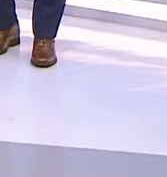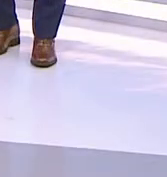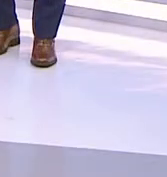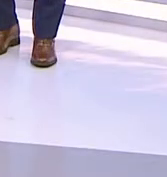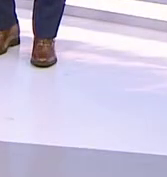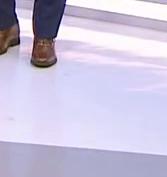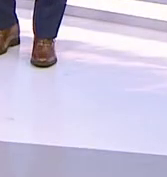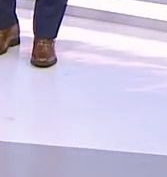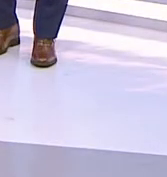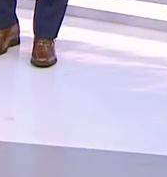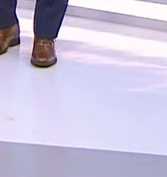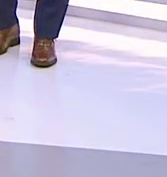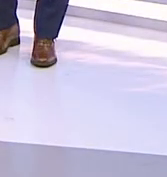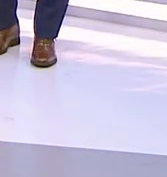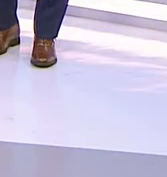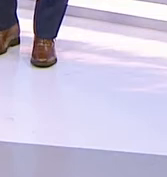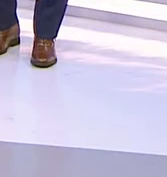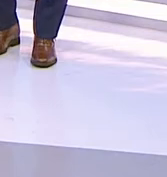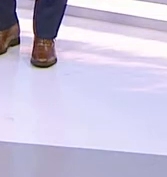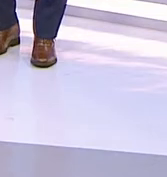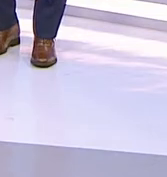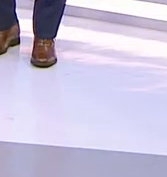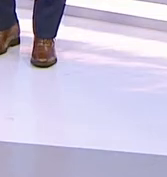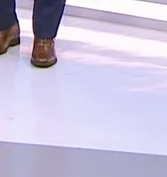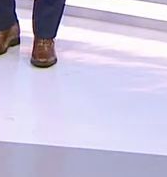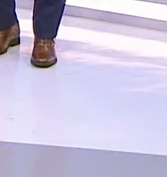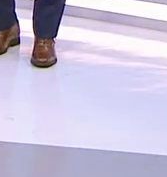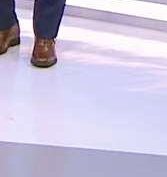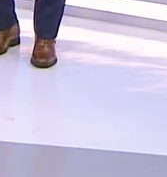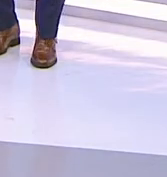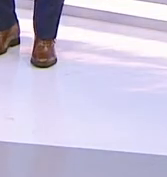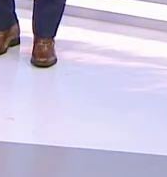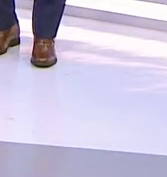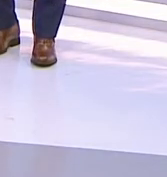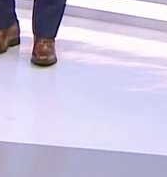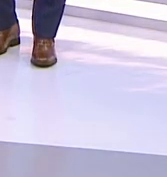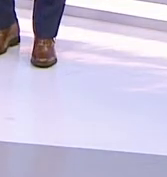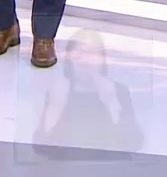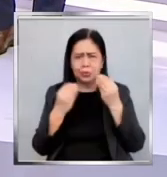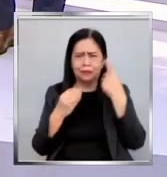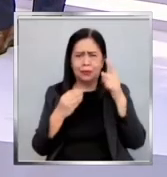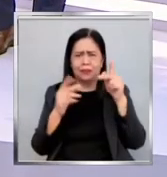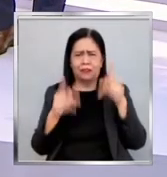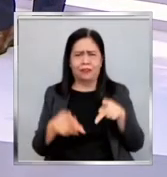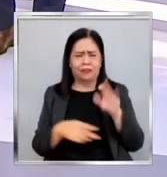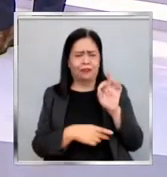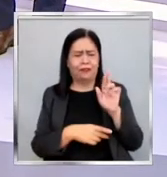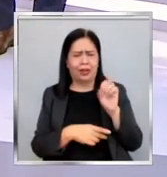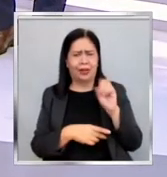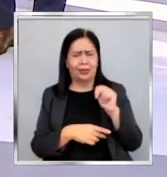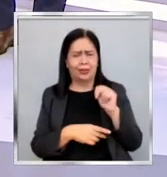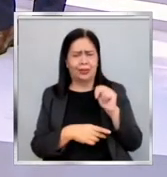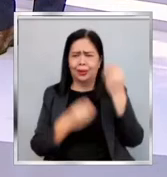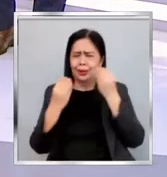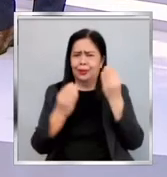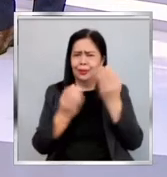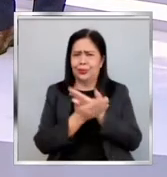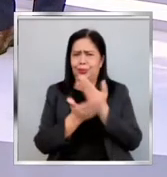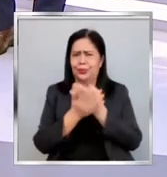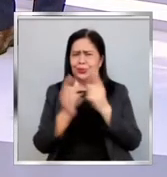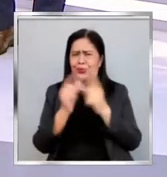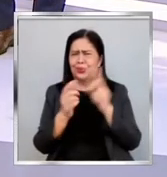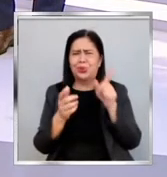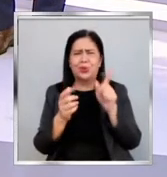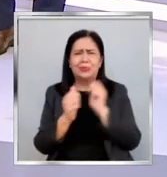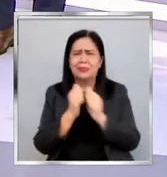Eto, partner! Confused ang mga person sa nauusong salita ngayon sa mga kabataan. Ano kaya ang ibig